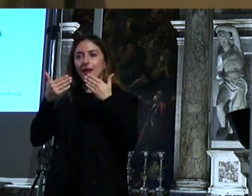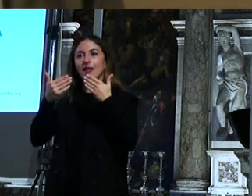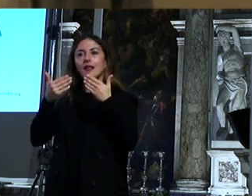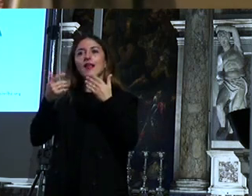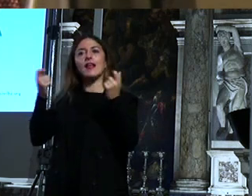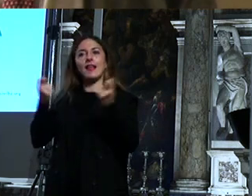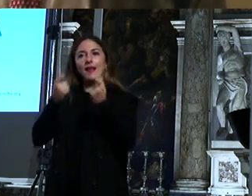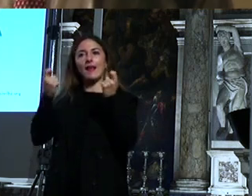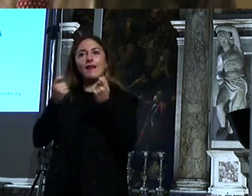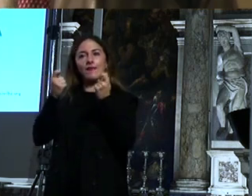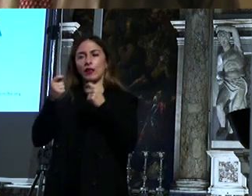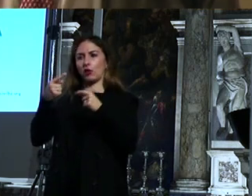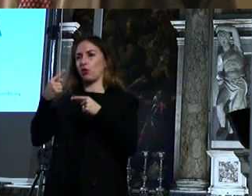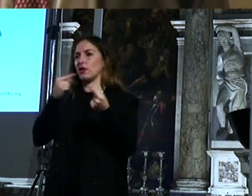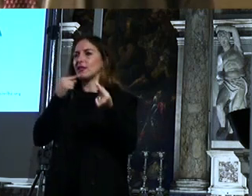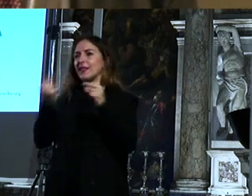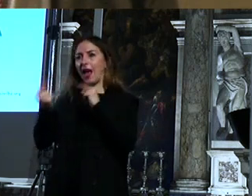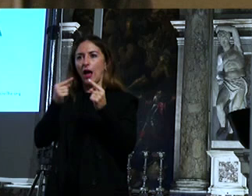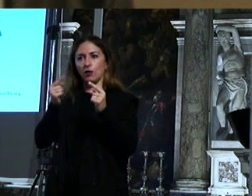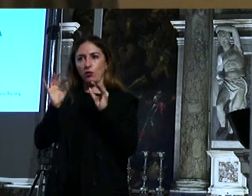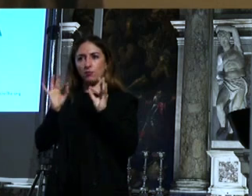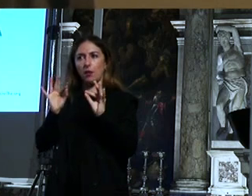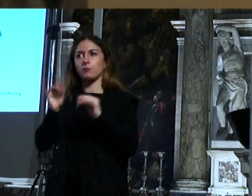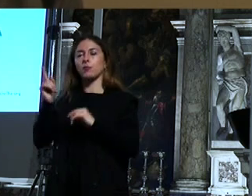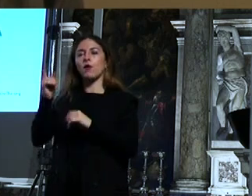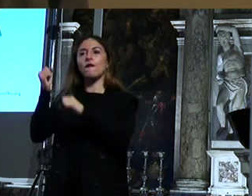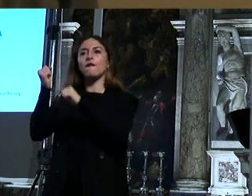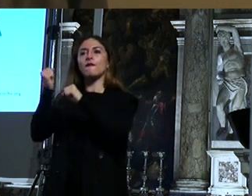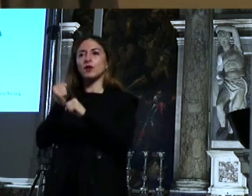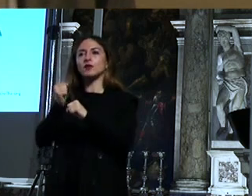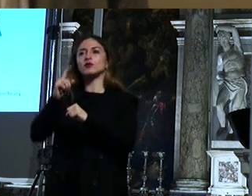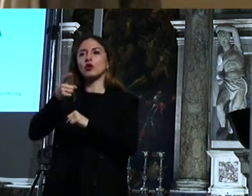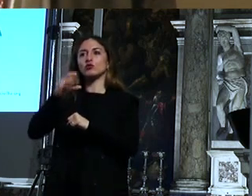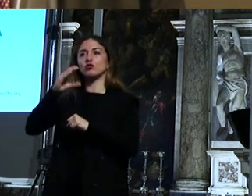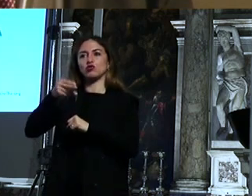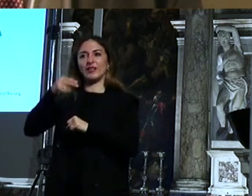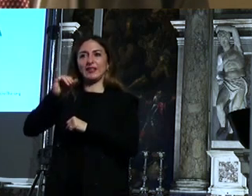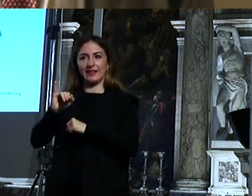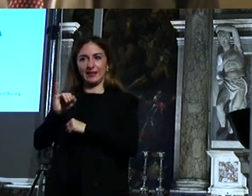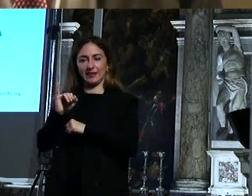un dialogo che si svolgerà alla Fondazione Giorgio Cini